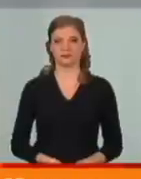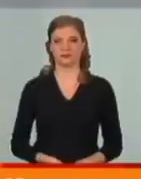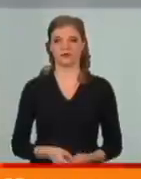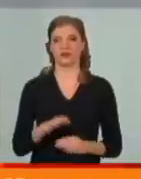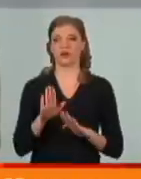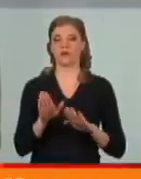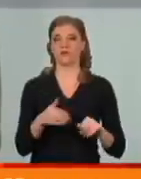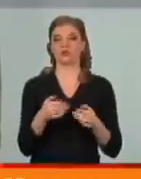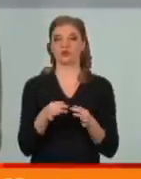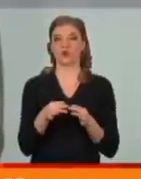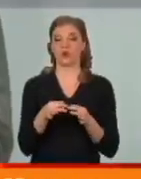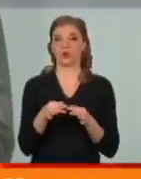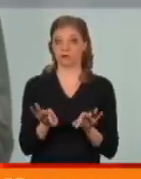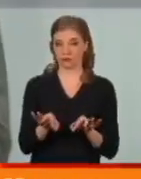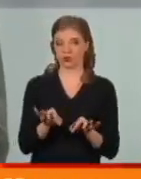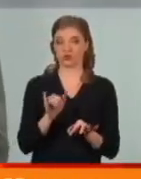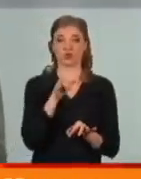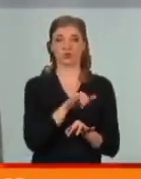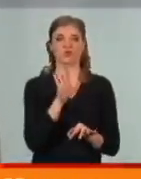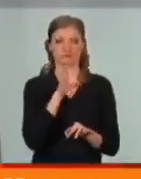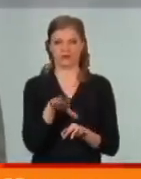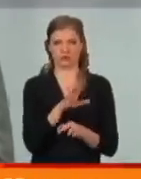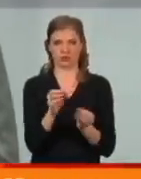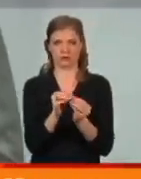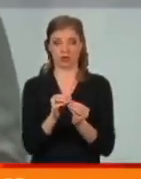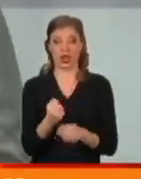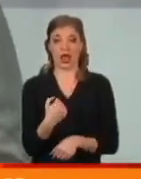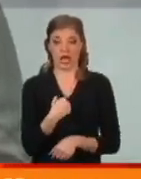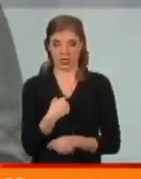Після освобождения у нее будет все по-прежнему. Я же